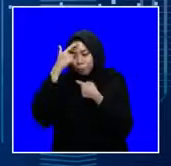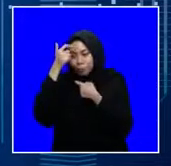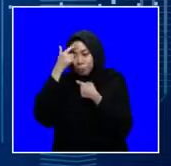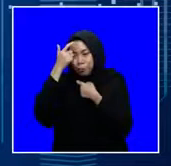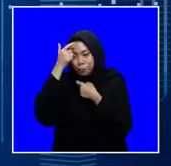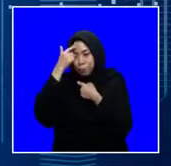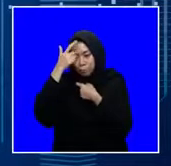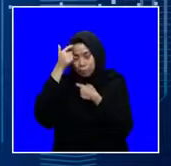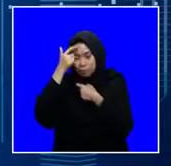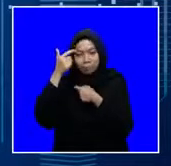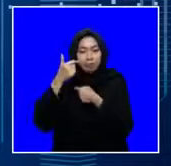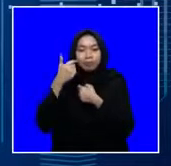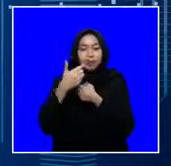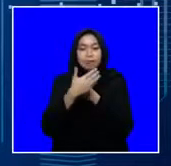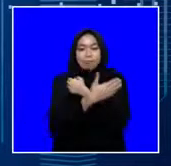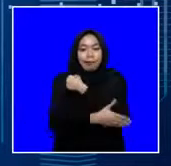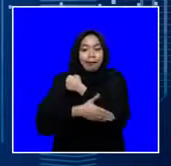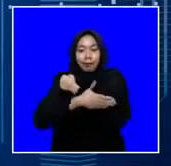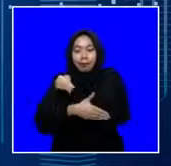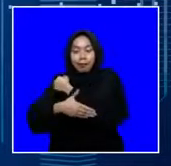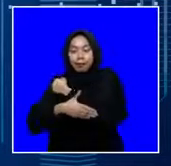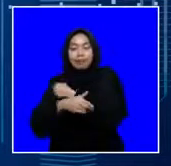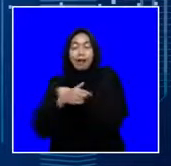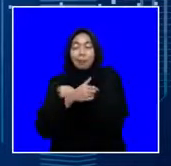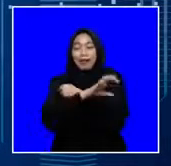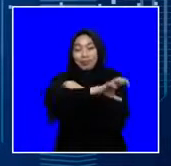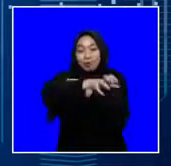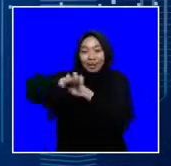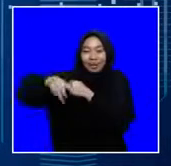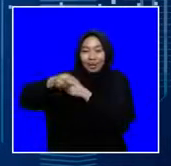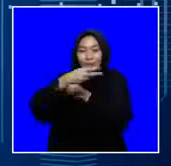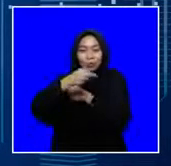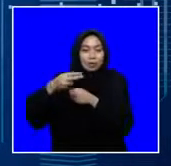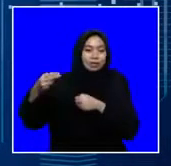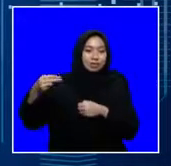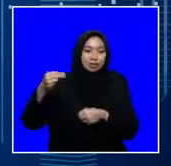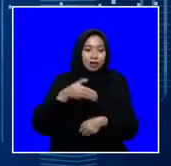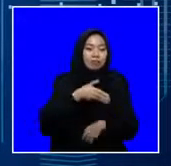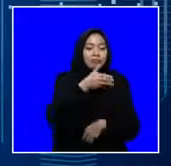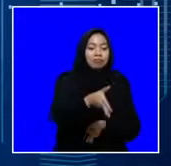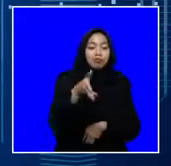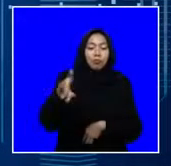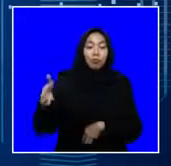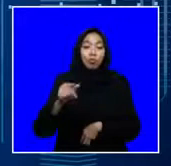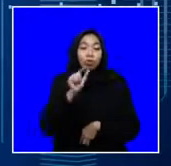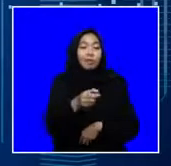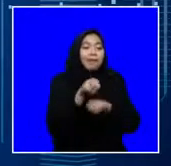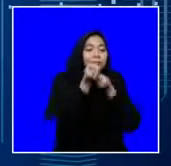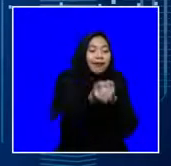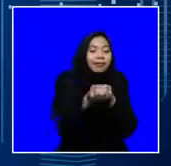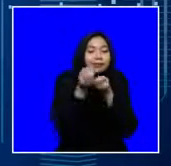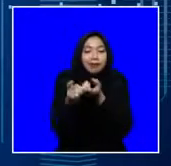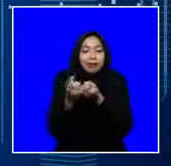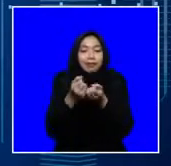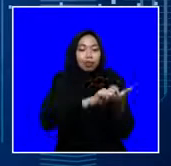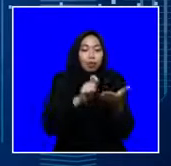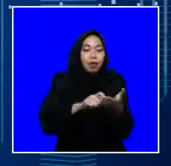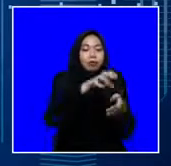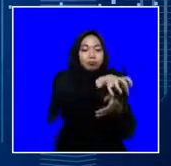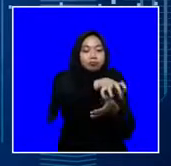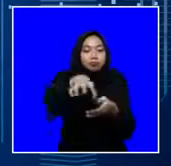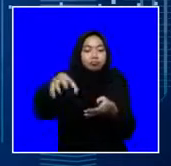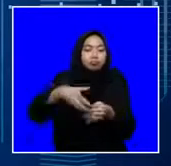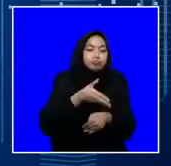kita ke berbagai penjuru di Indonesia untuk membantu meningkatkan numerasi dan literasi di sekolah-sekolah kita.